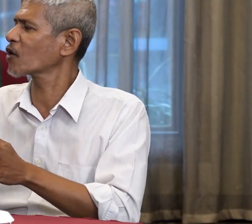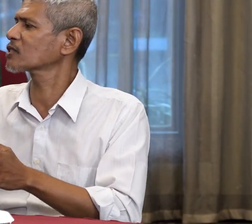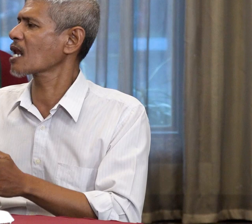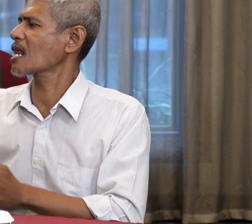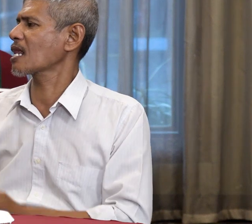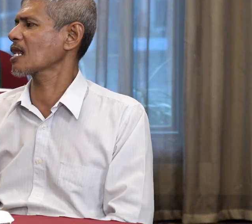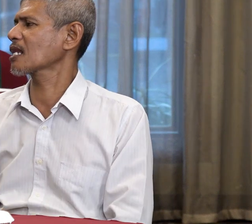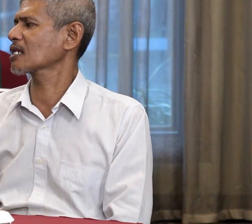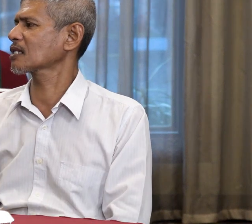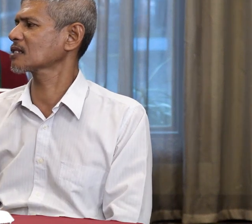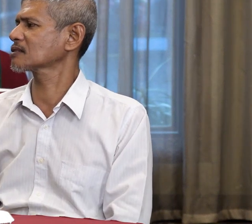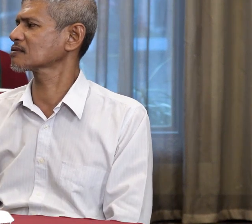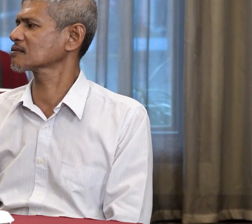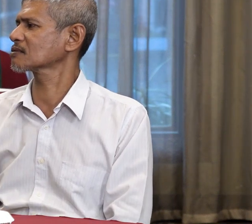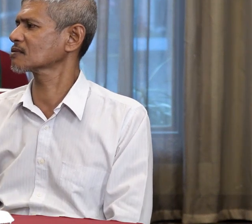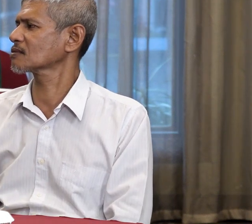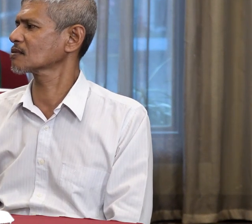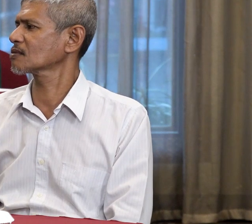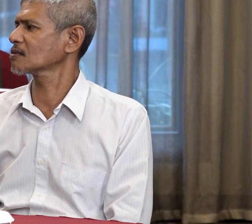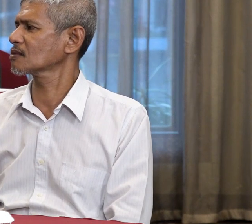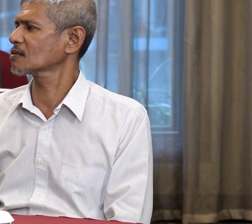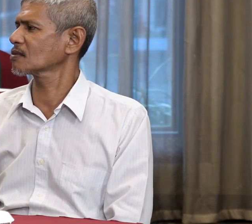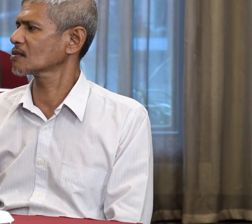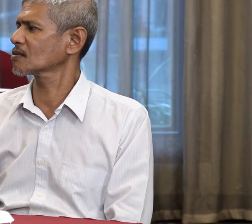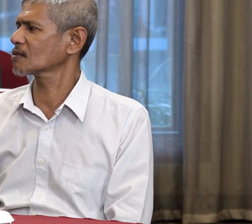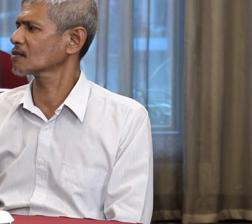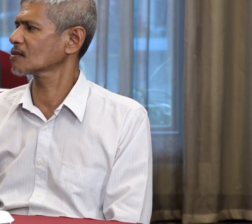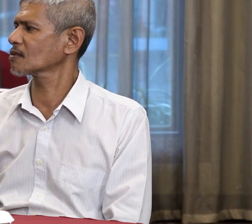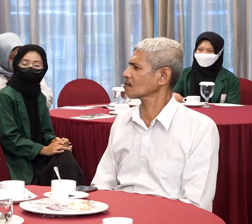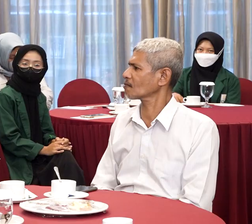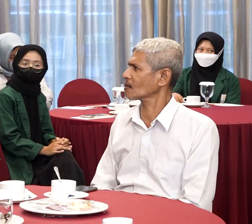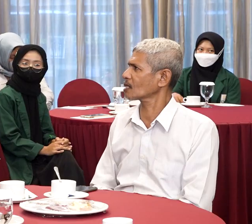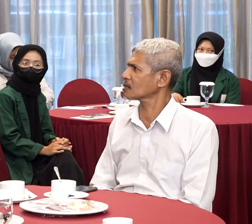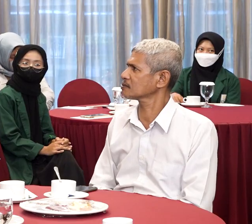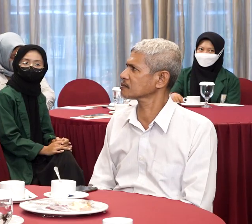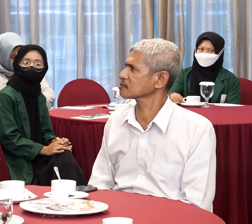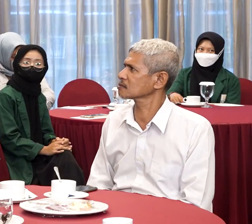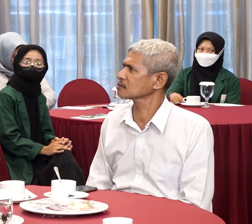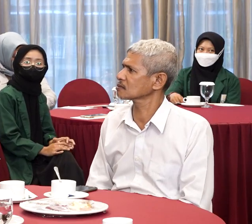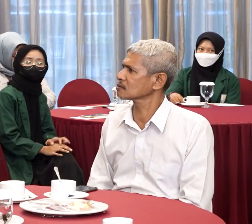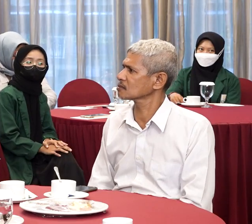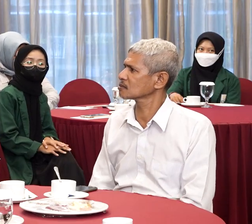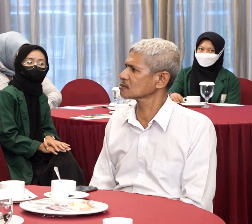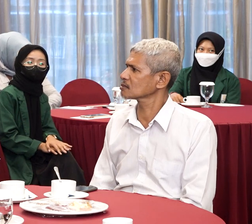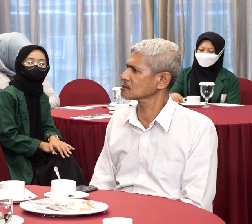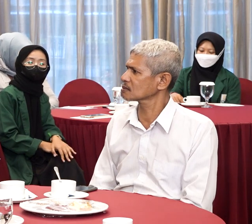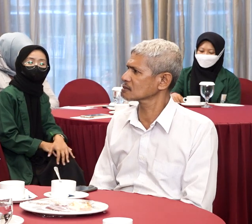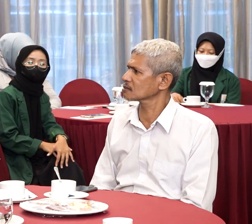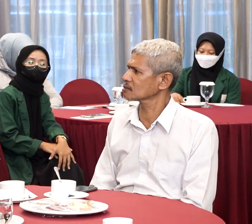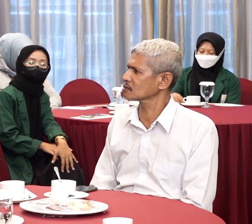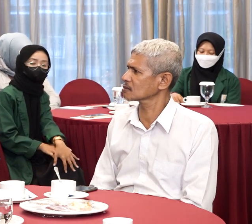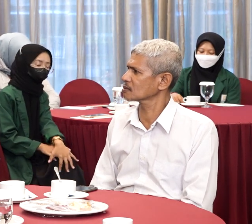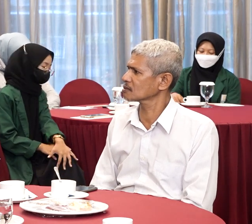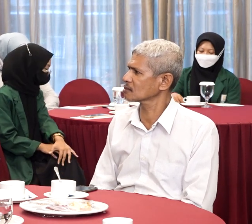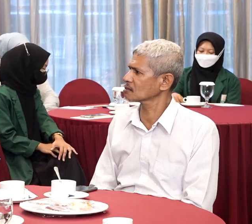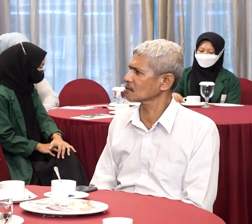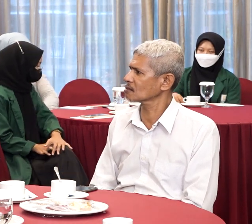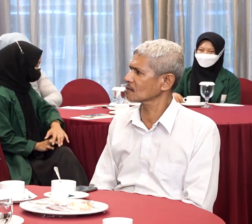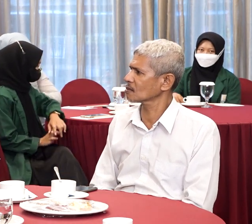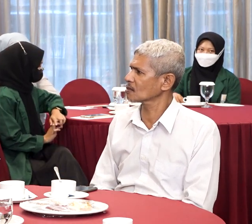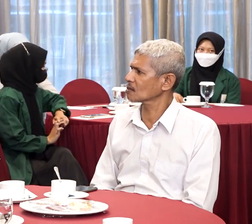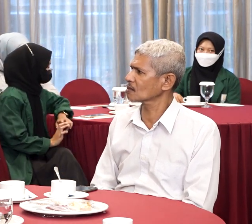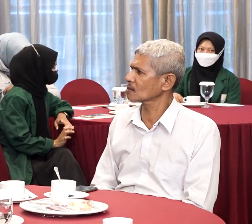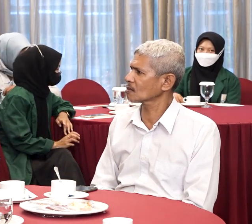waktu dan segala macam kebutuhan dari situ yang berhadapan dengan hukum oke-oke Berarti ada